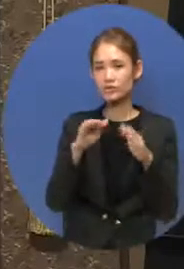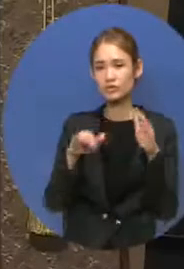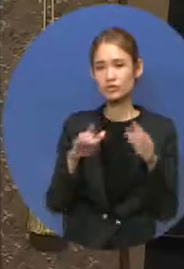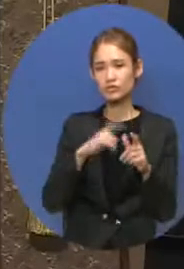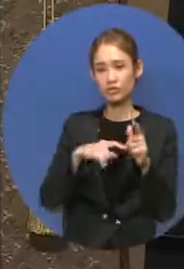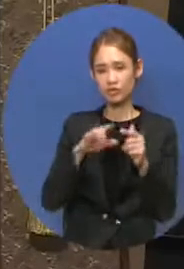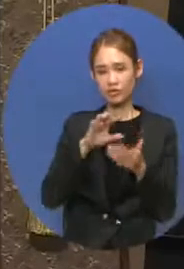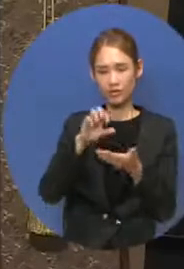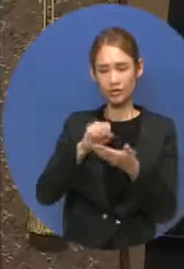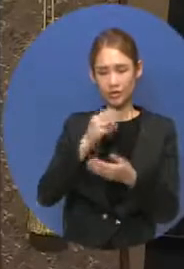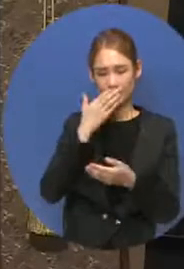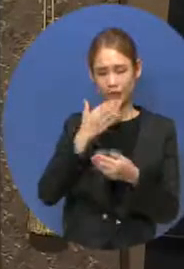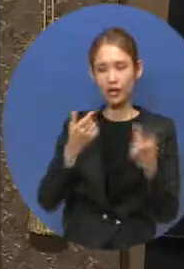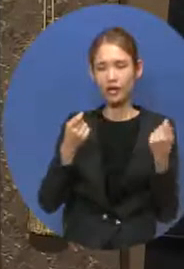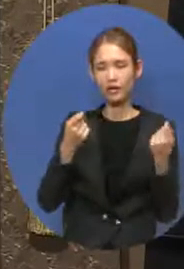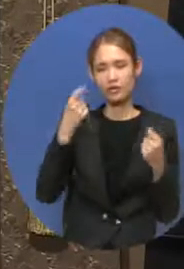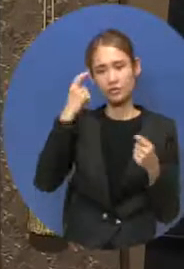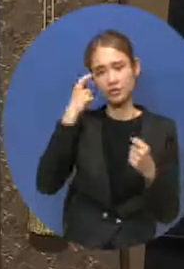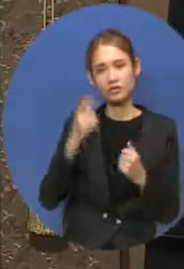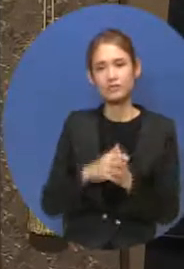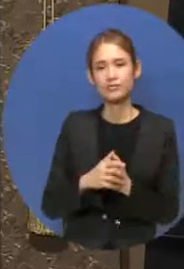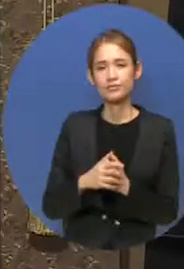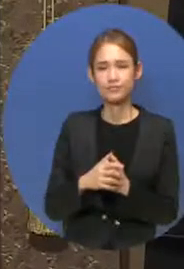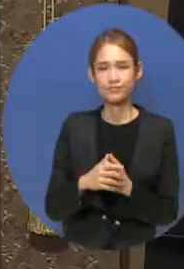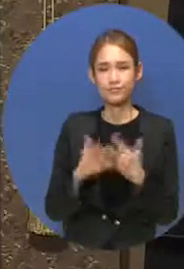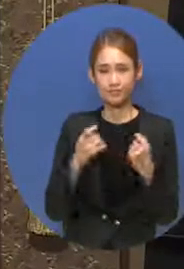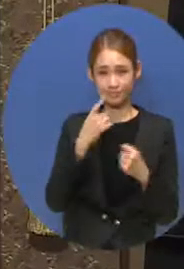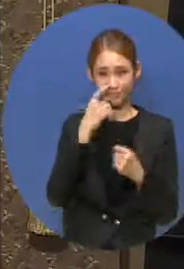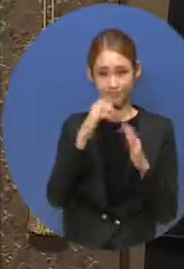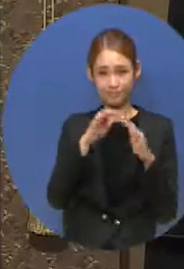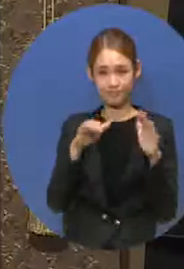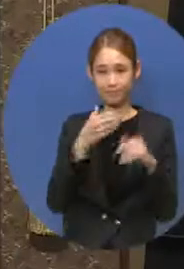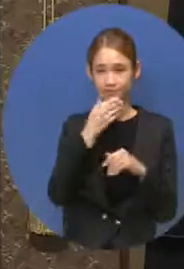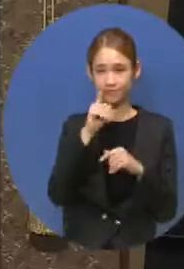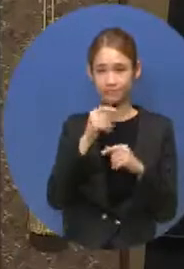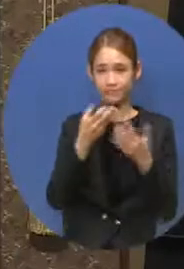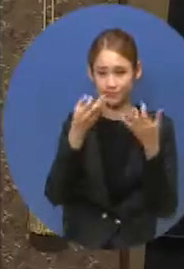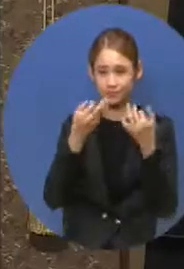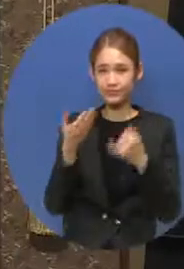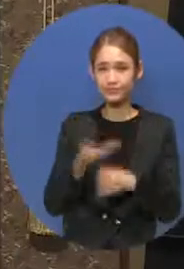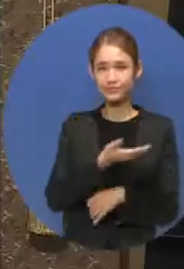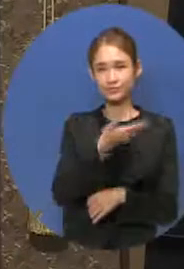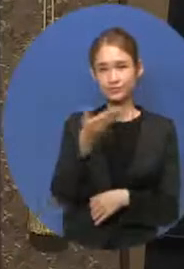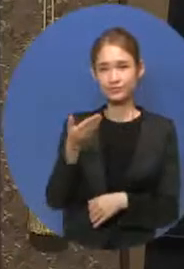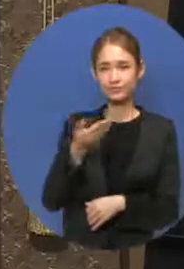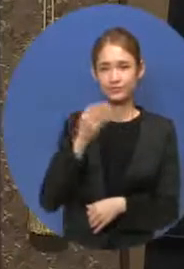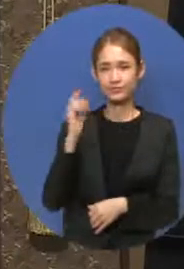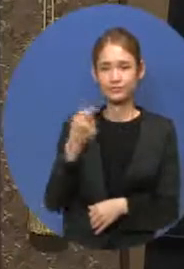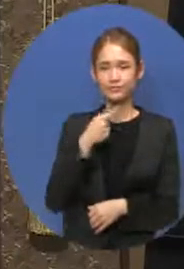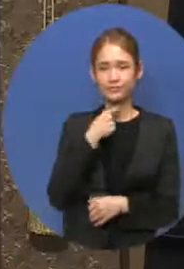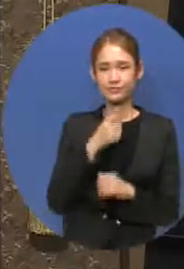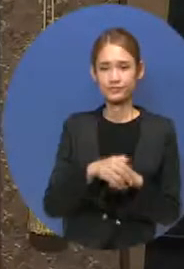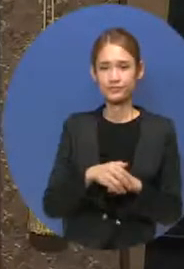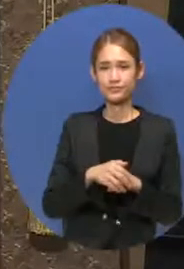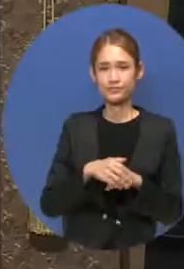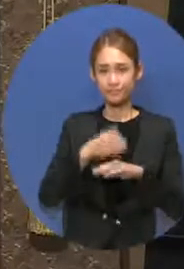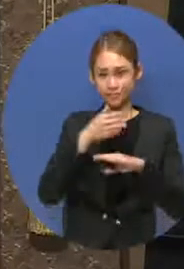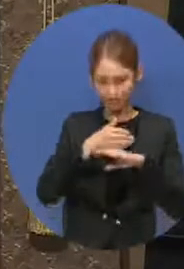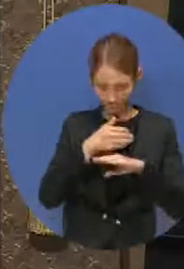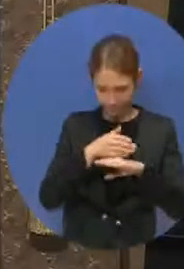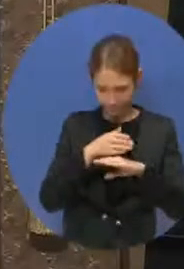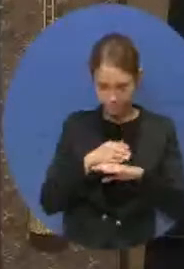아마 잘 받아들이실 거라 생각됩니다. 그런 멋진 이웃으로 복지 TV를 시청하신 여러분들이 되었으면